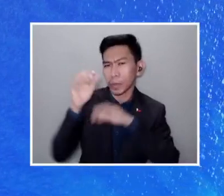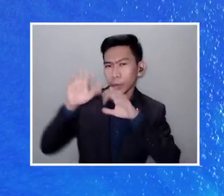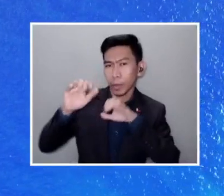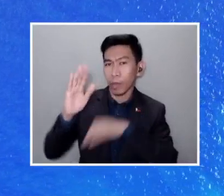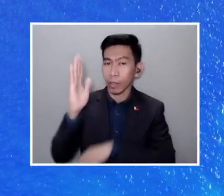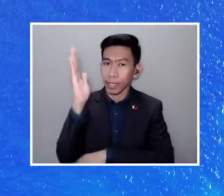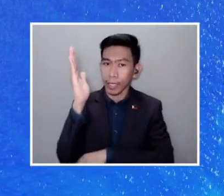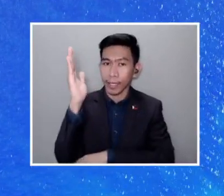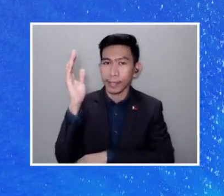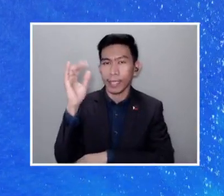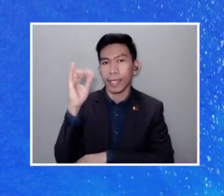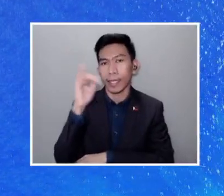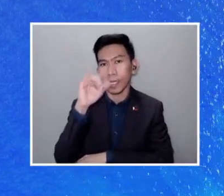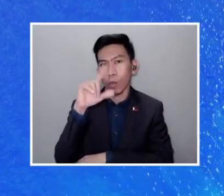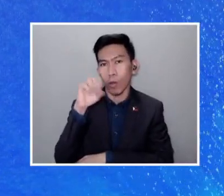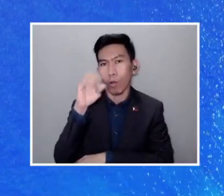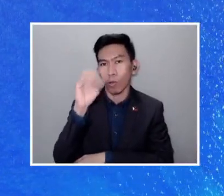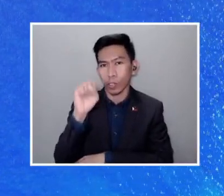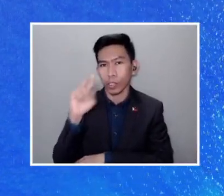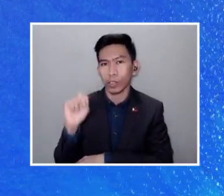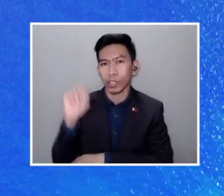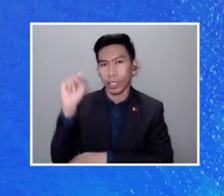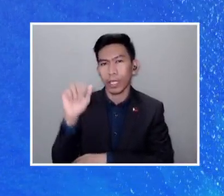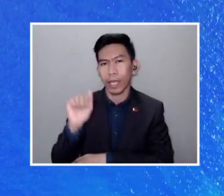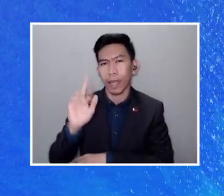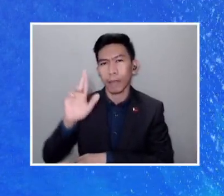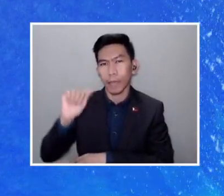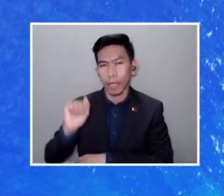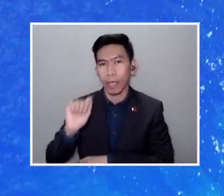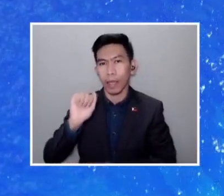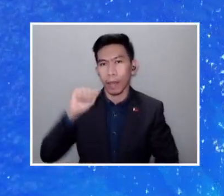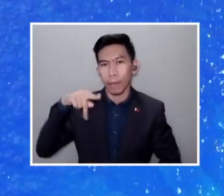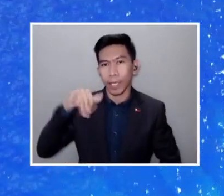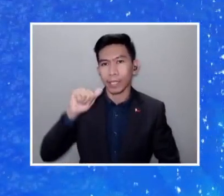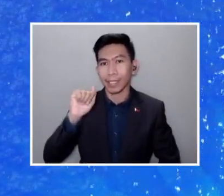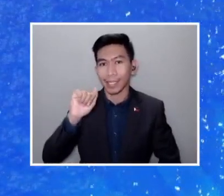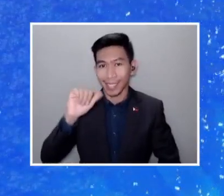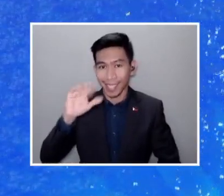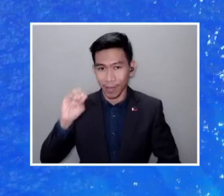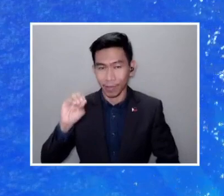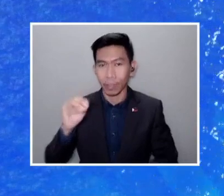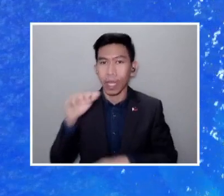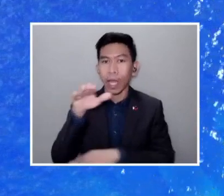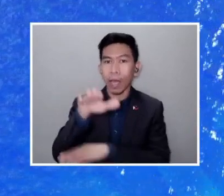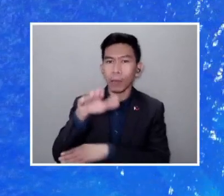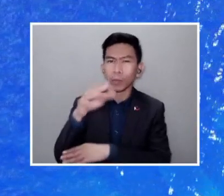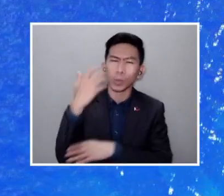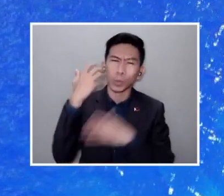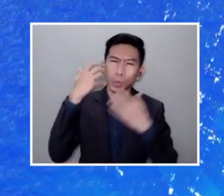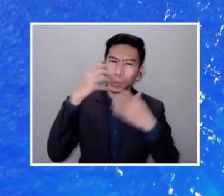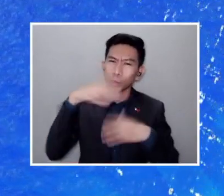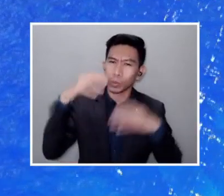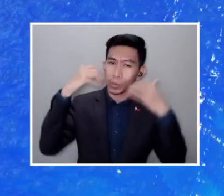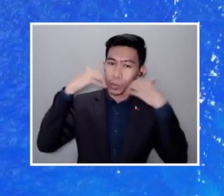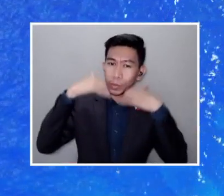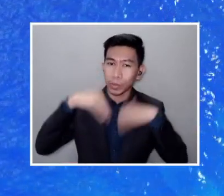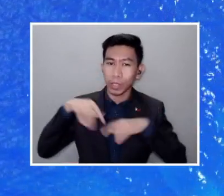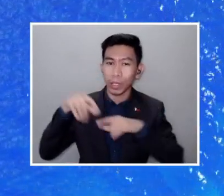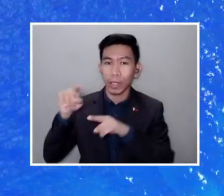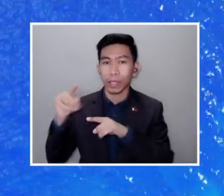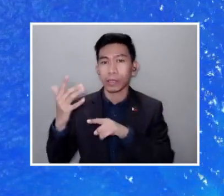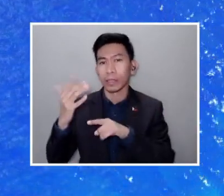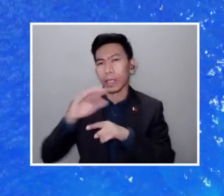Ilocos Norte, Abra at Apayao. Mainit naman at maalinsangan pagsapit ng hapon sa malaking bahagi ng Northern at Central